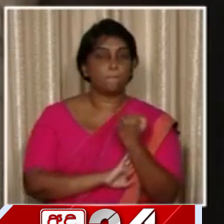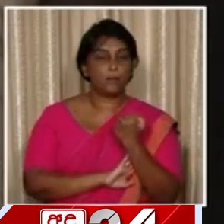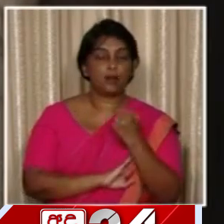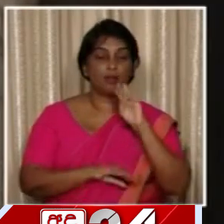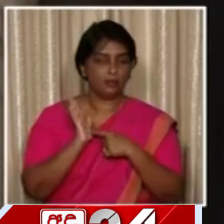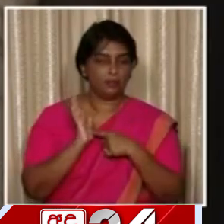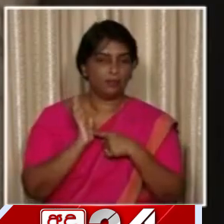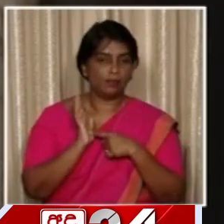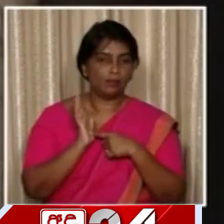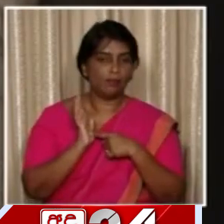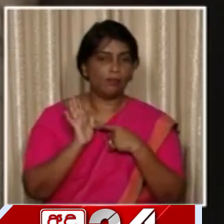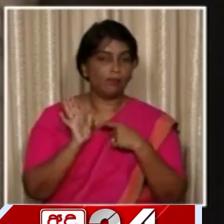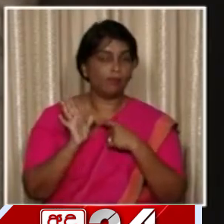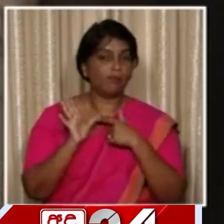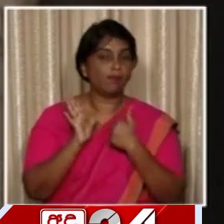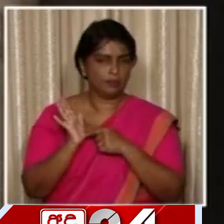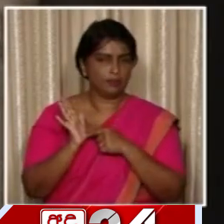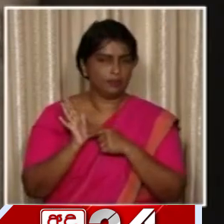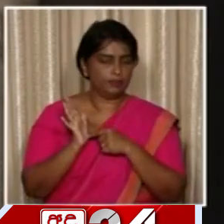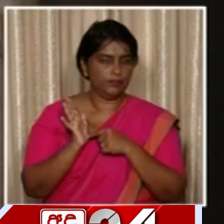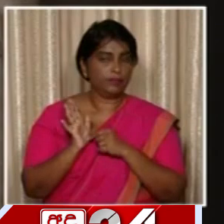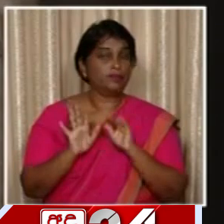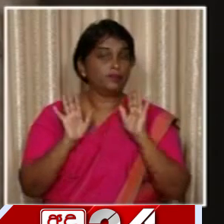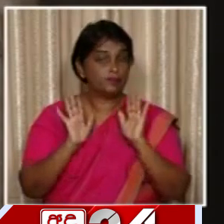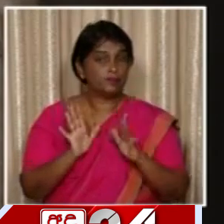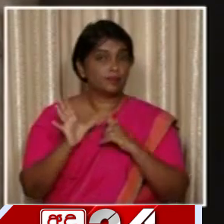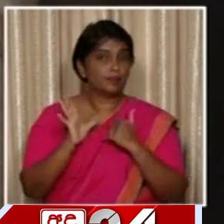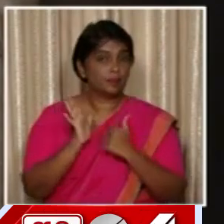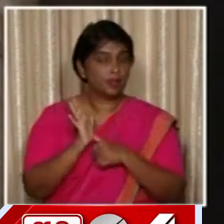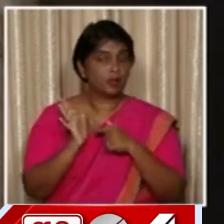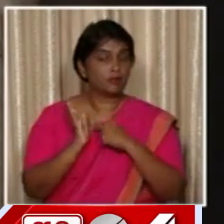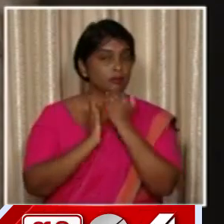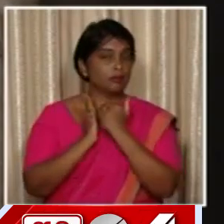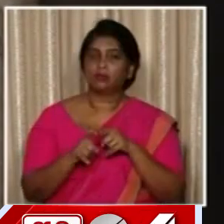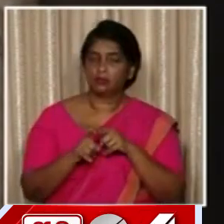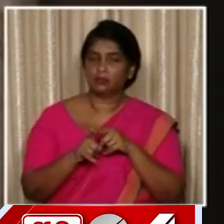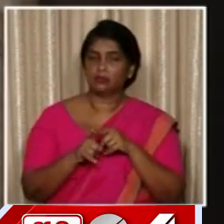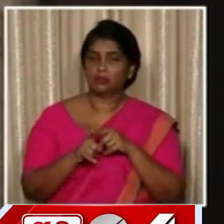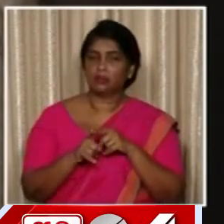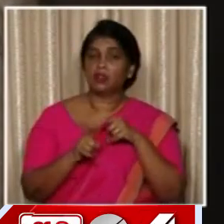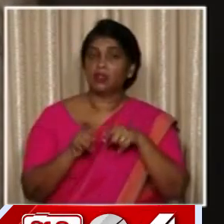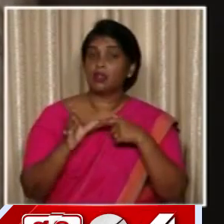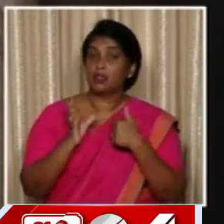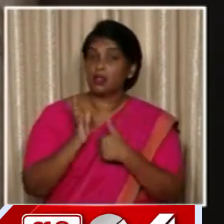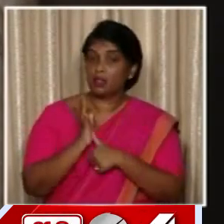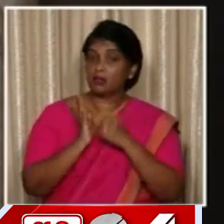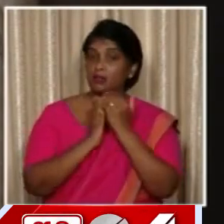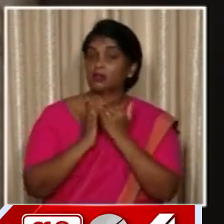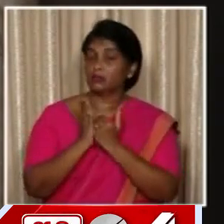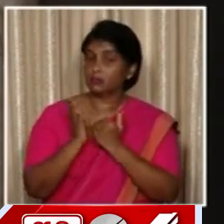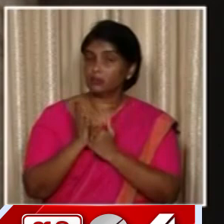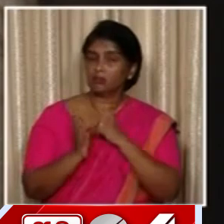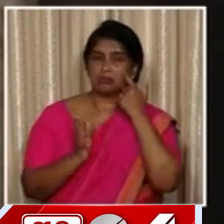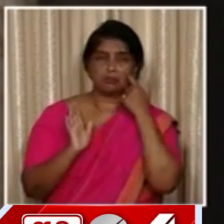වරප්‍රසාද පනත මේ පනත තාම වලංගුද? හැබැයි මේ පනතේ ප්‍රතිපාදන කෙසේ වුවත් මේ පනතේ ප්‍රතිපාදන